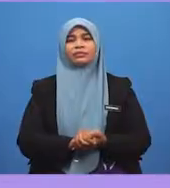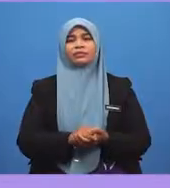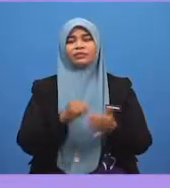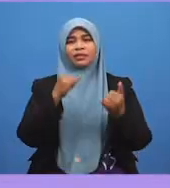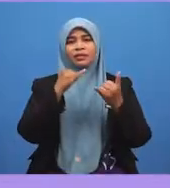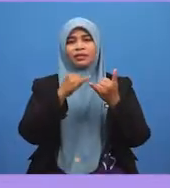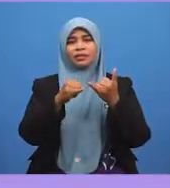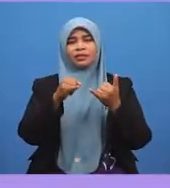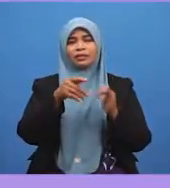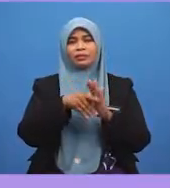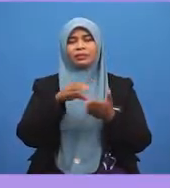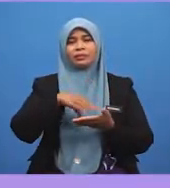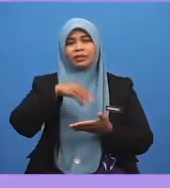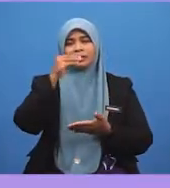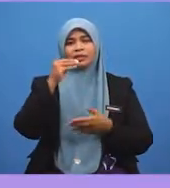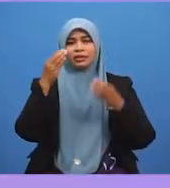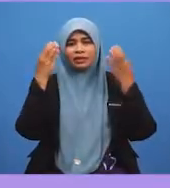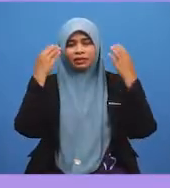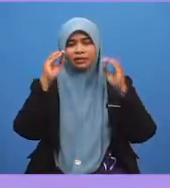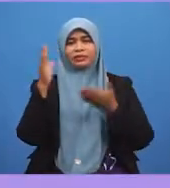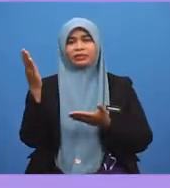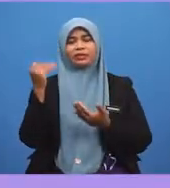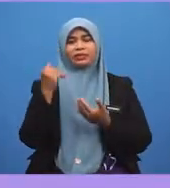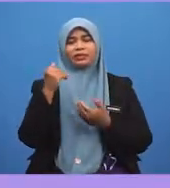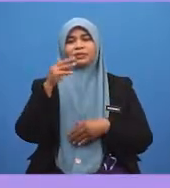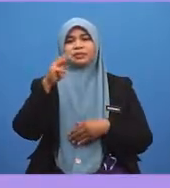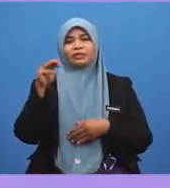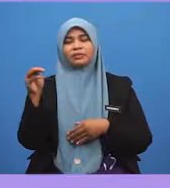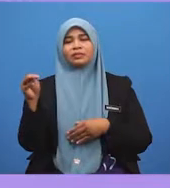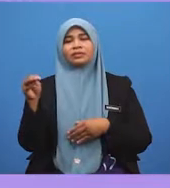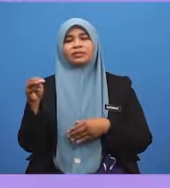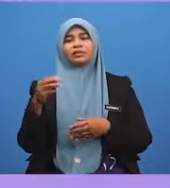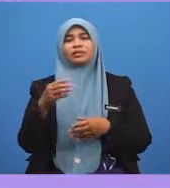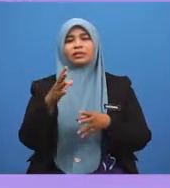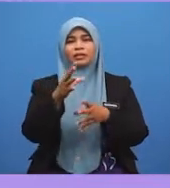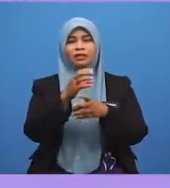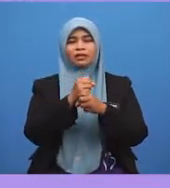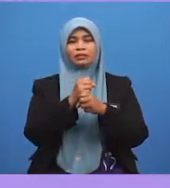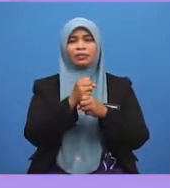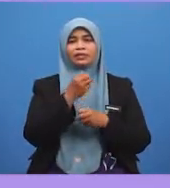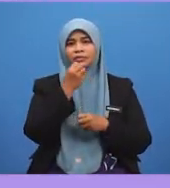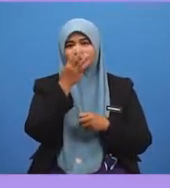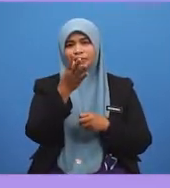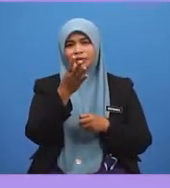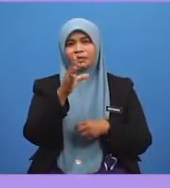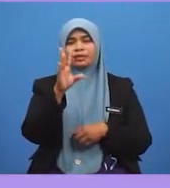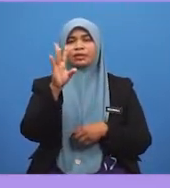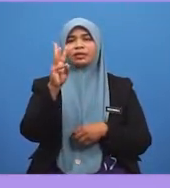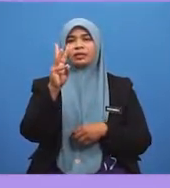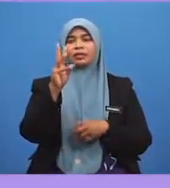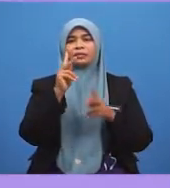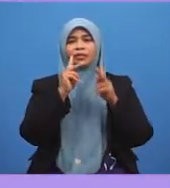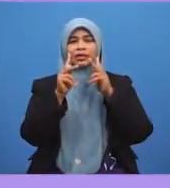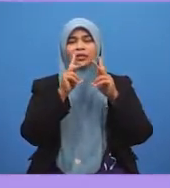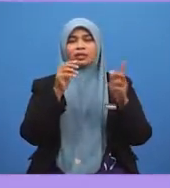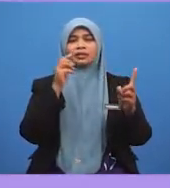akhir pembelajaran, Cikgu Red berharap murid-murid dapat menyebut 6 kata